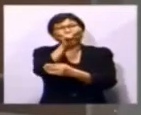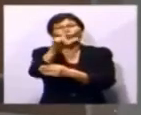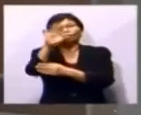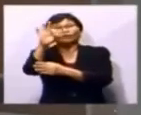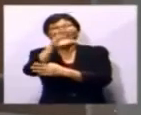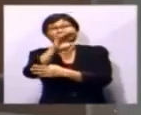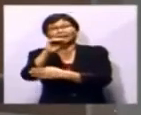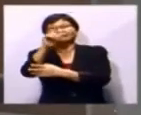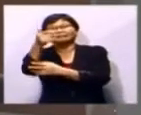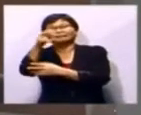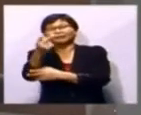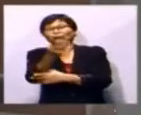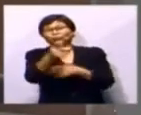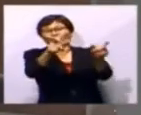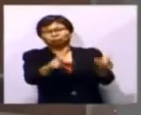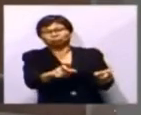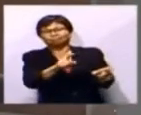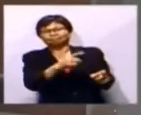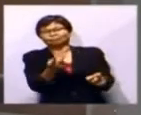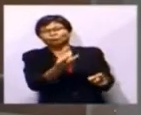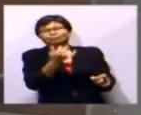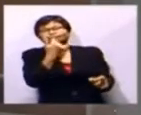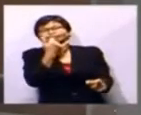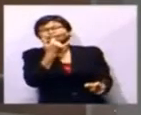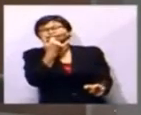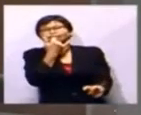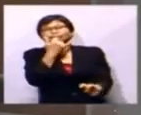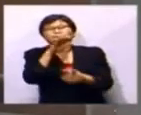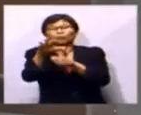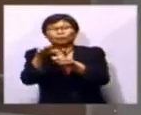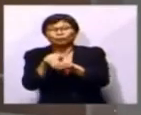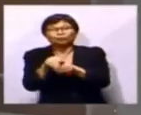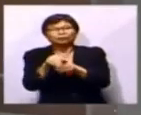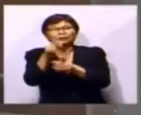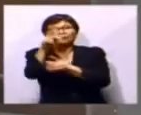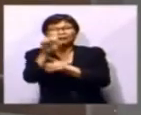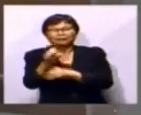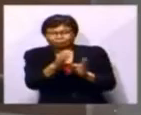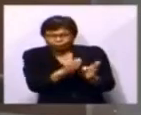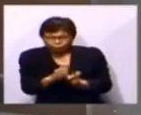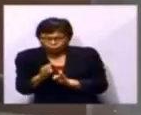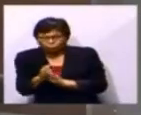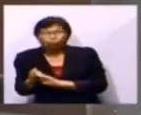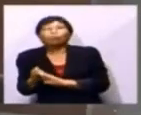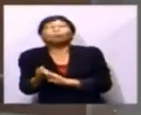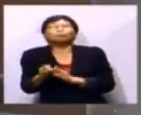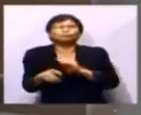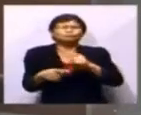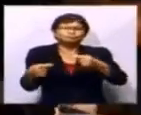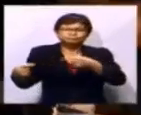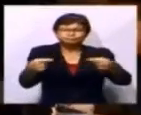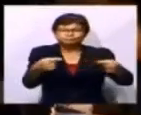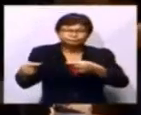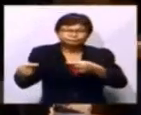dan Tan Chun Siang selepas didapati bersalah terlibat dengan kes mengatur perlawanan.